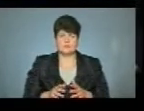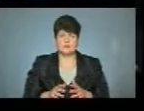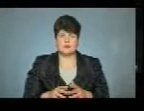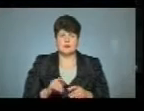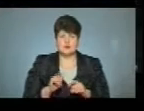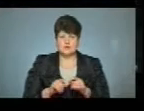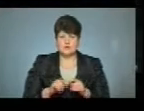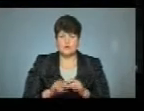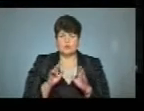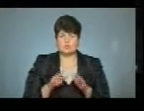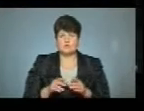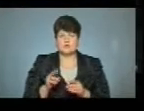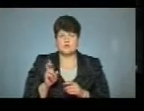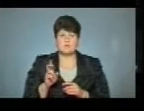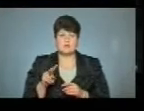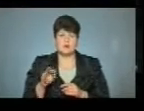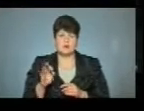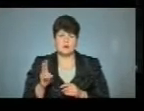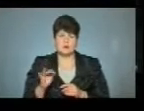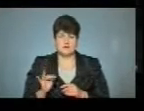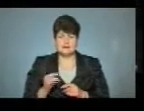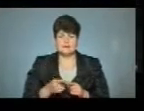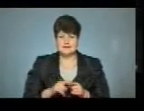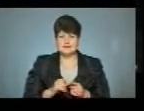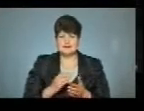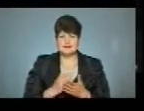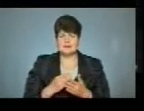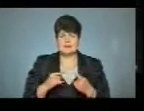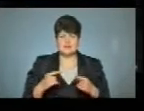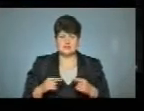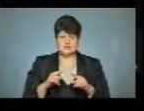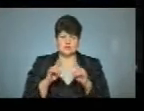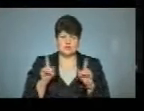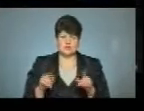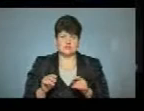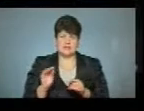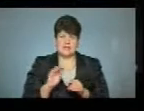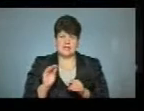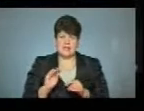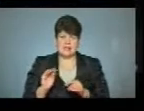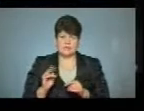плюс комп'ютерні блоки. Це є інші дошки, крейдові дошки.